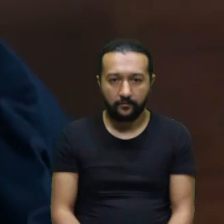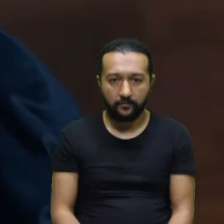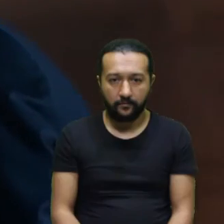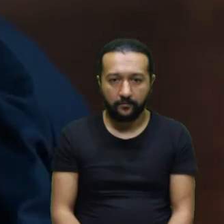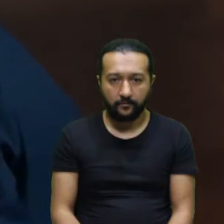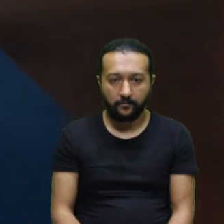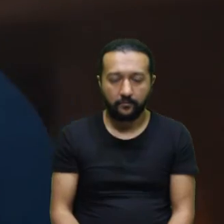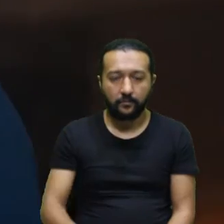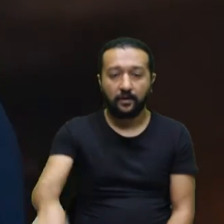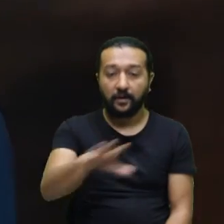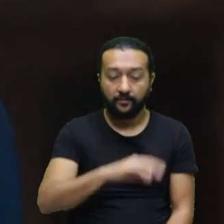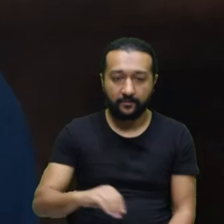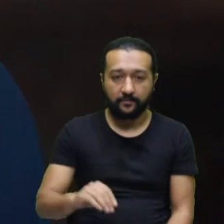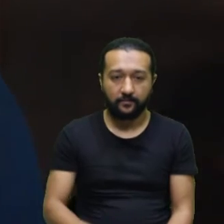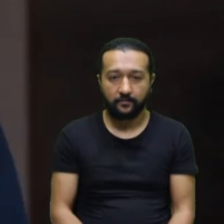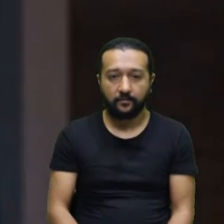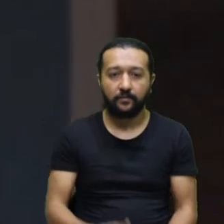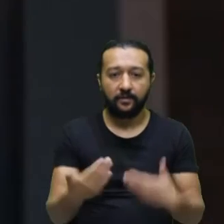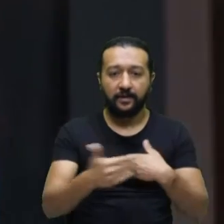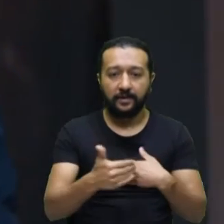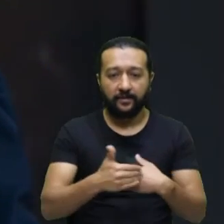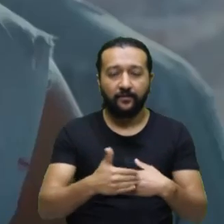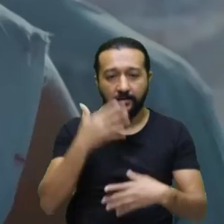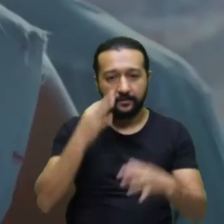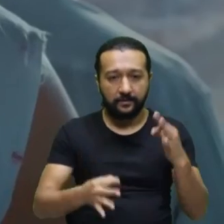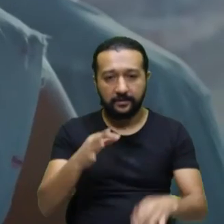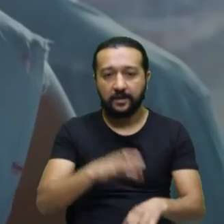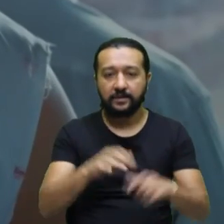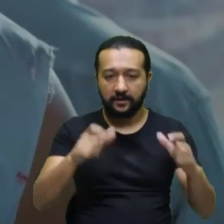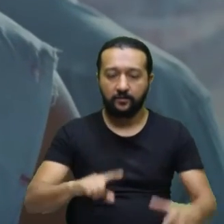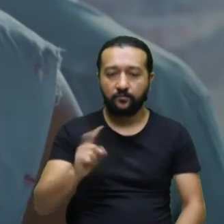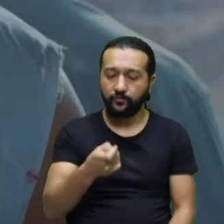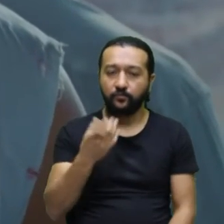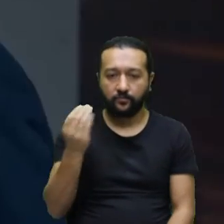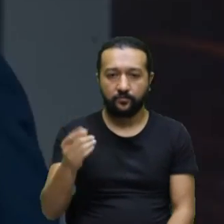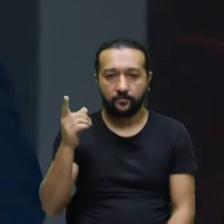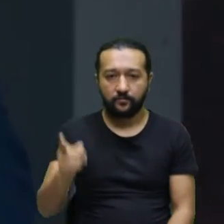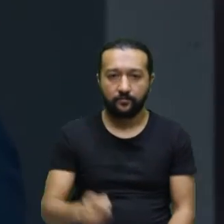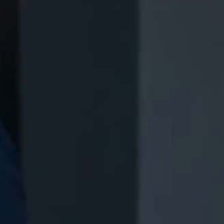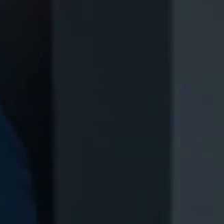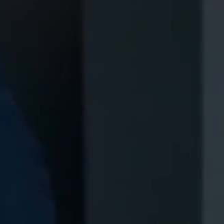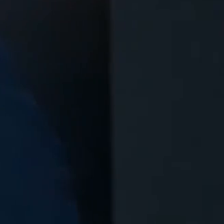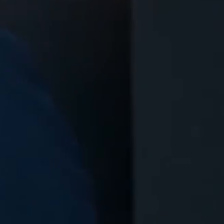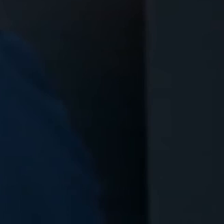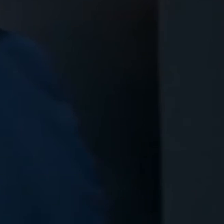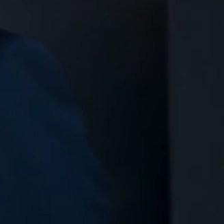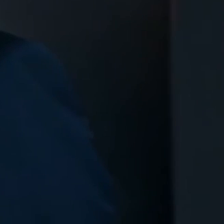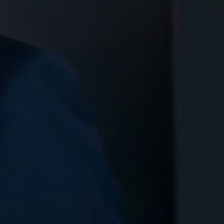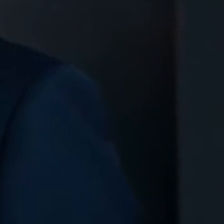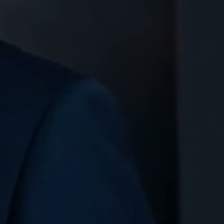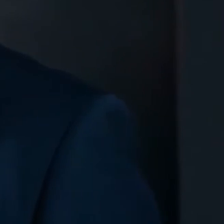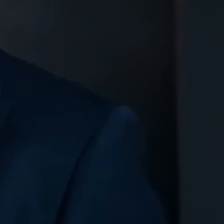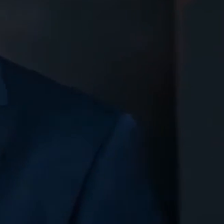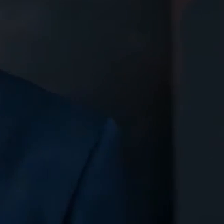Polat turluyor. Hepinizin tedavi gördüğü kliniği bulduk. Kumral adamın karşısında